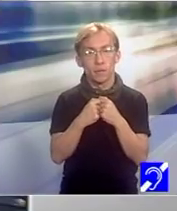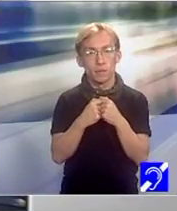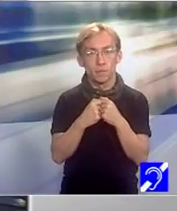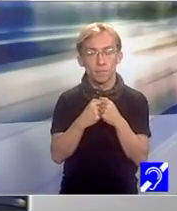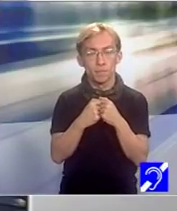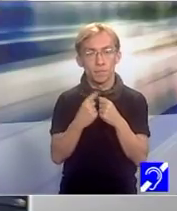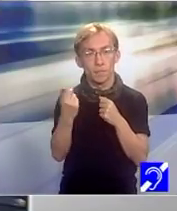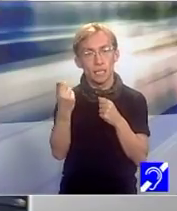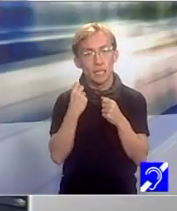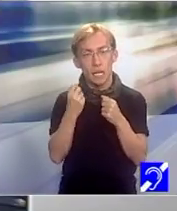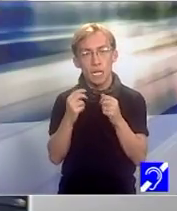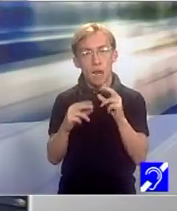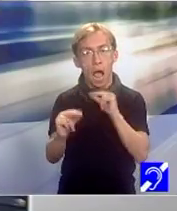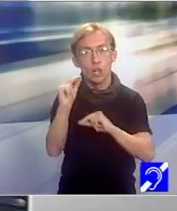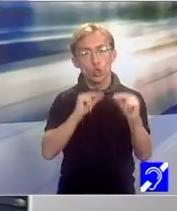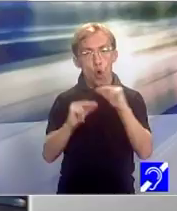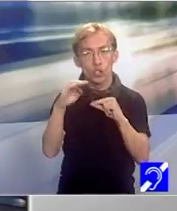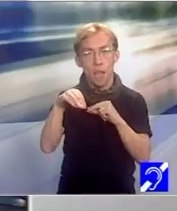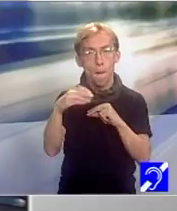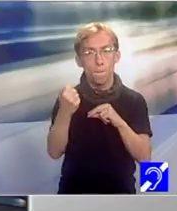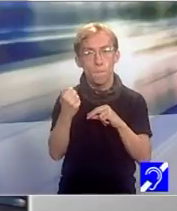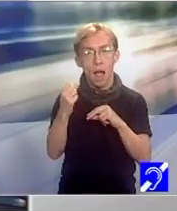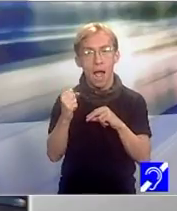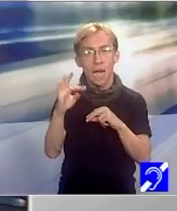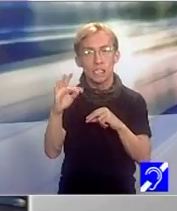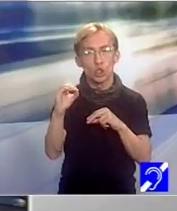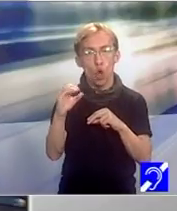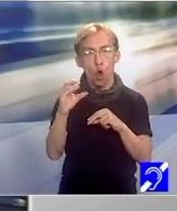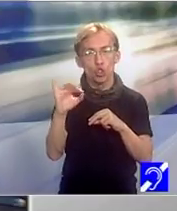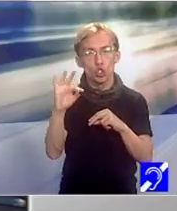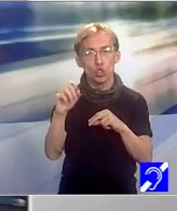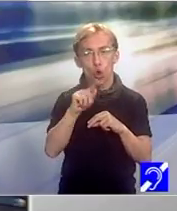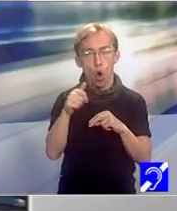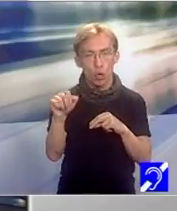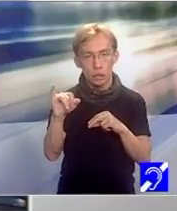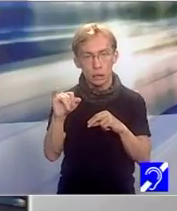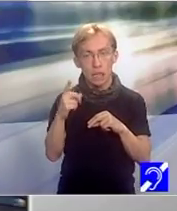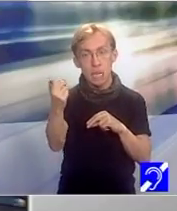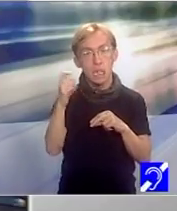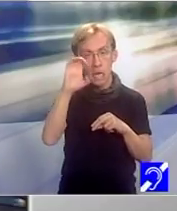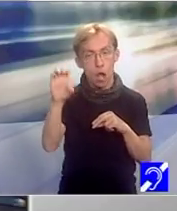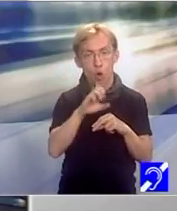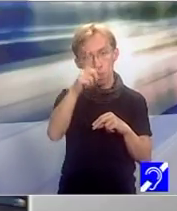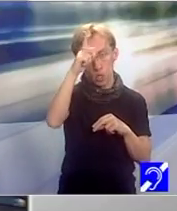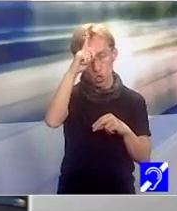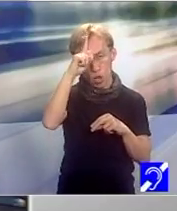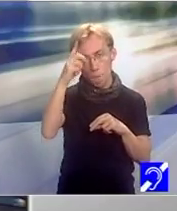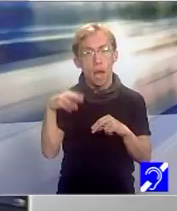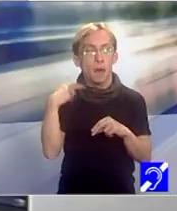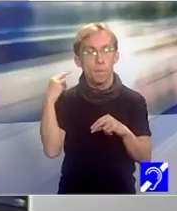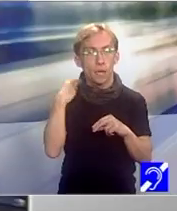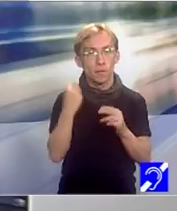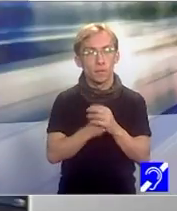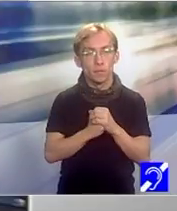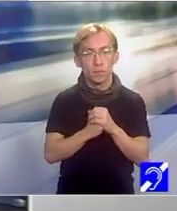dintre asociațiile de mastocitoză din Europa. Membrii EuroRDIS sunt doar Germania și Marea Britanie. Eu cred că zice ceva despre